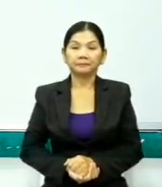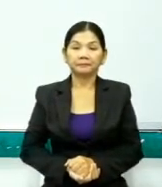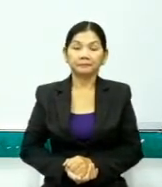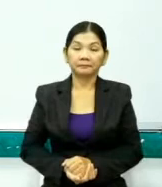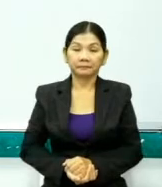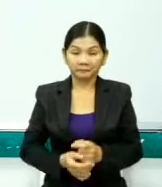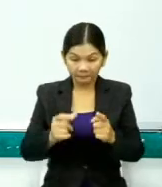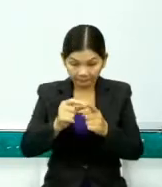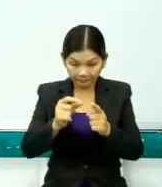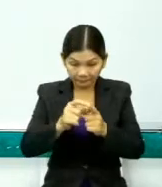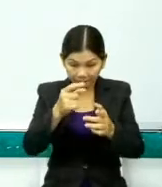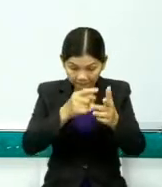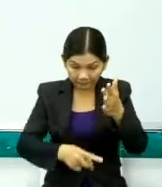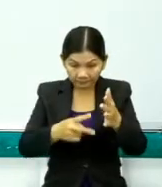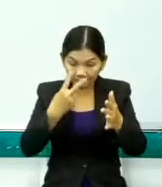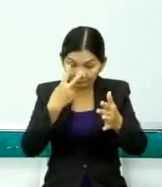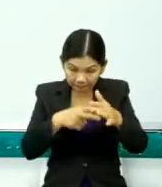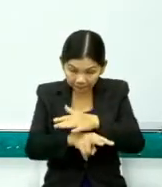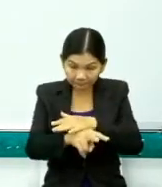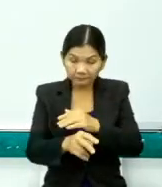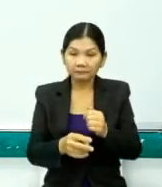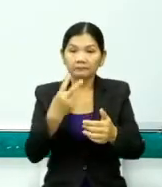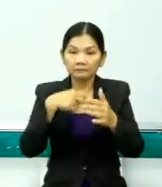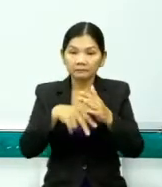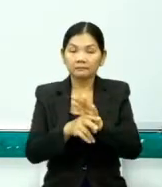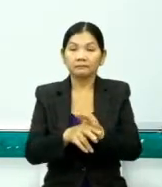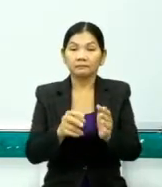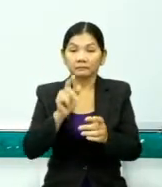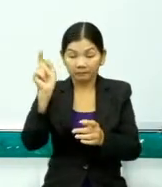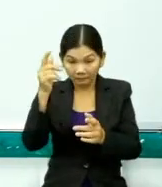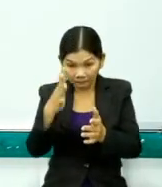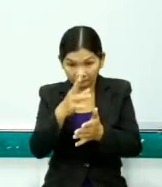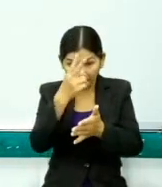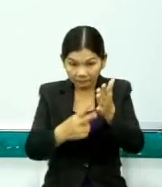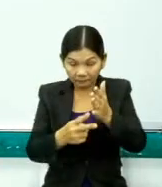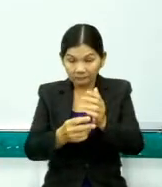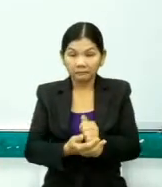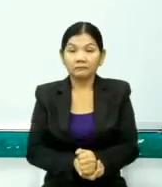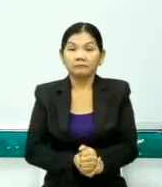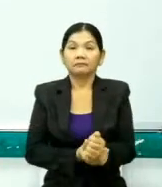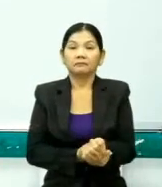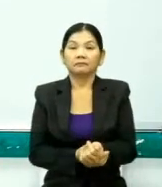chà nè kêu mình ở vầy con ai tôi tuyệt bàn tế ta nè kêu mình rụp ở vầy nó